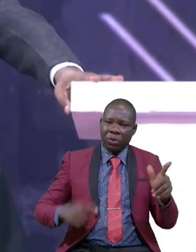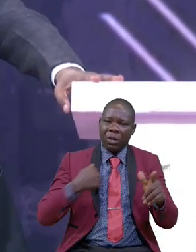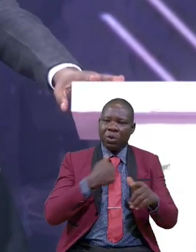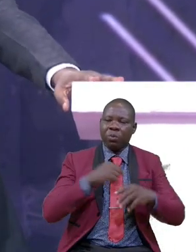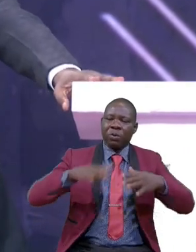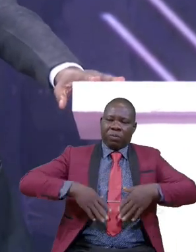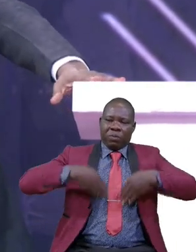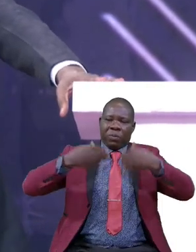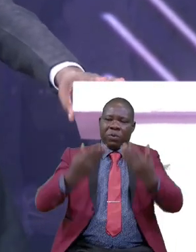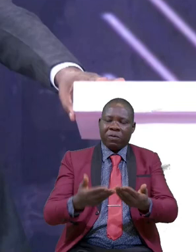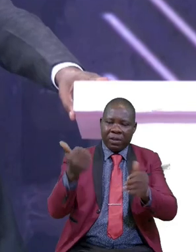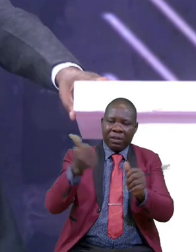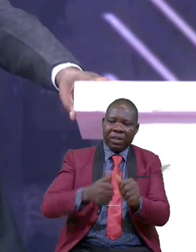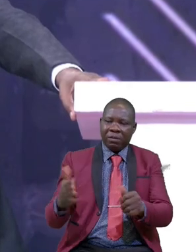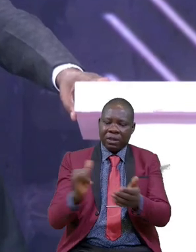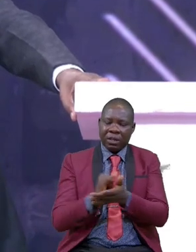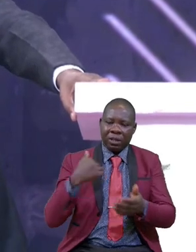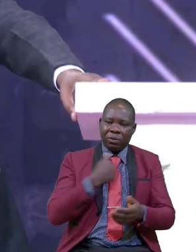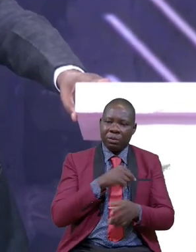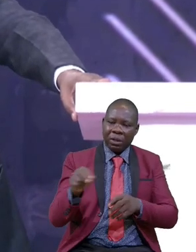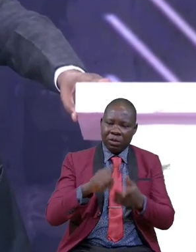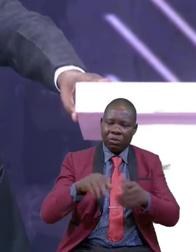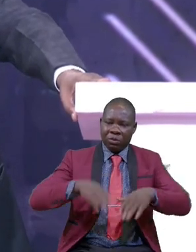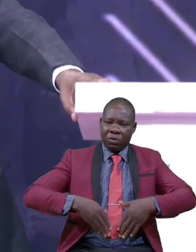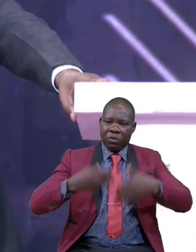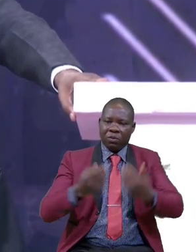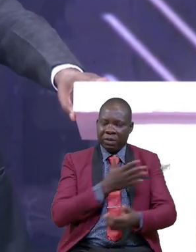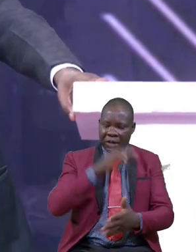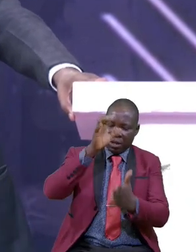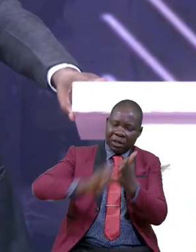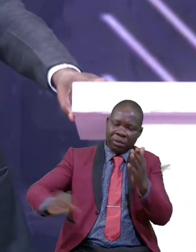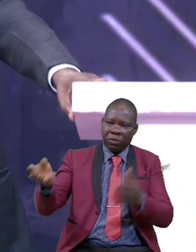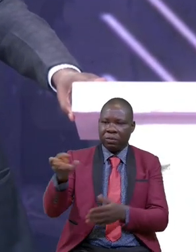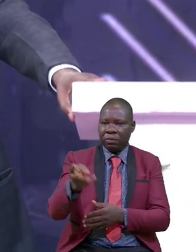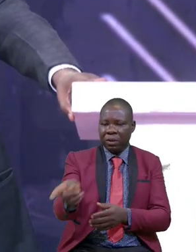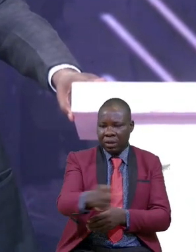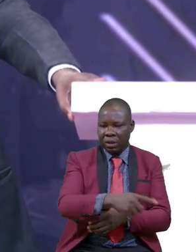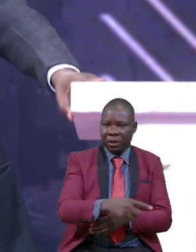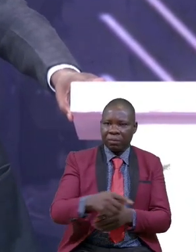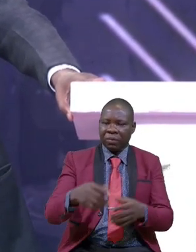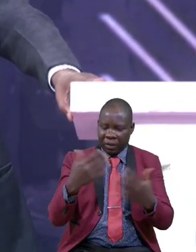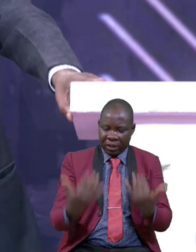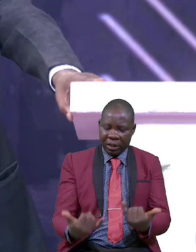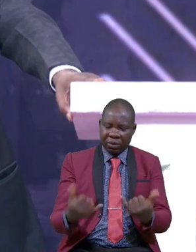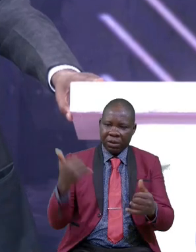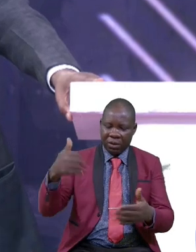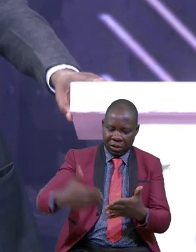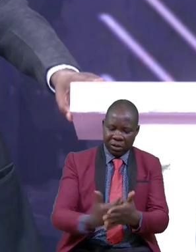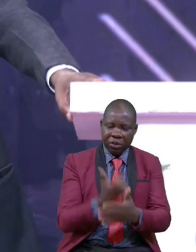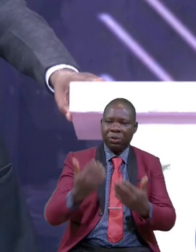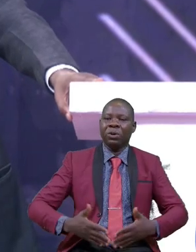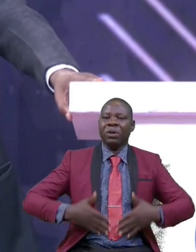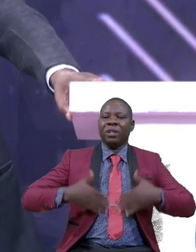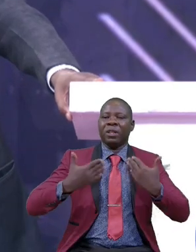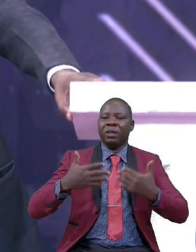to confess, and we get rid et nous of nous débarrassons de ces choses. Then it's a new life. Alors il y a une nouvelle vie, a humble life,